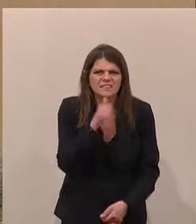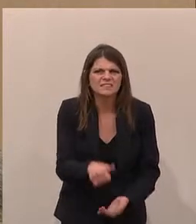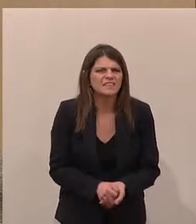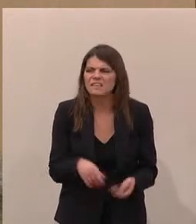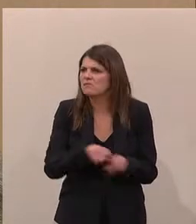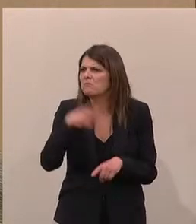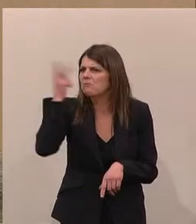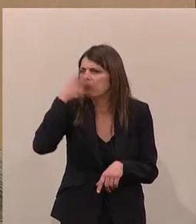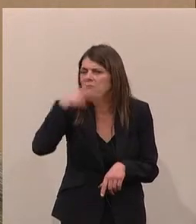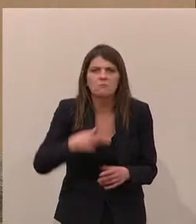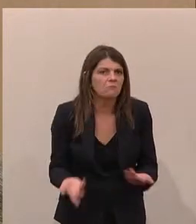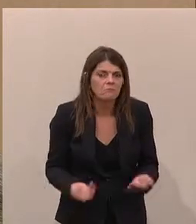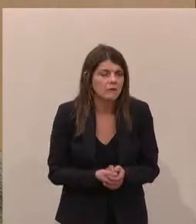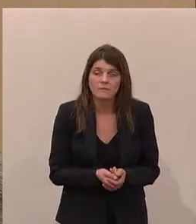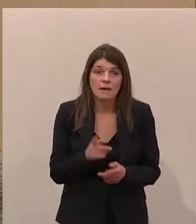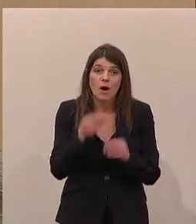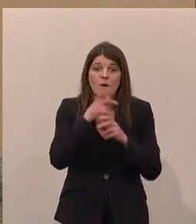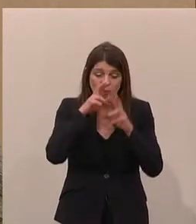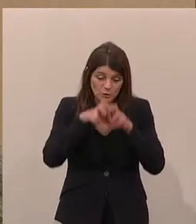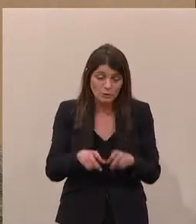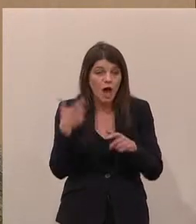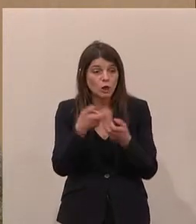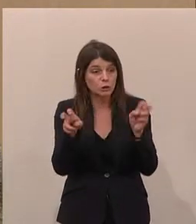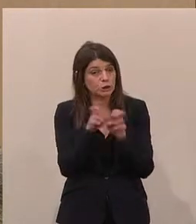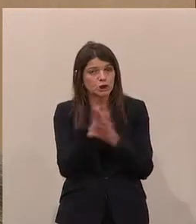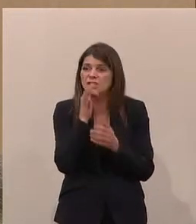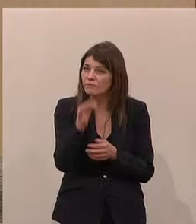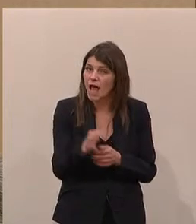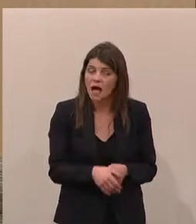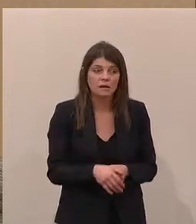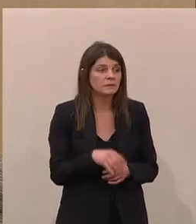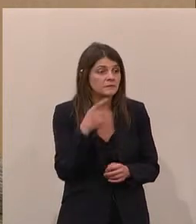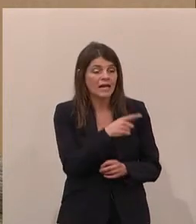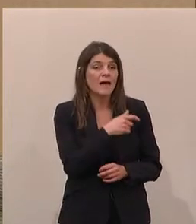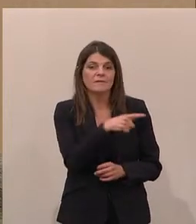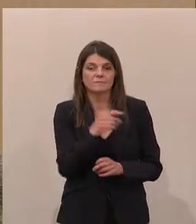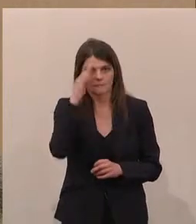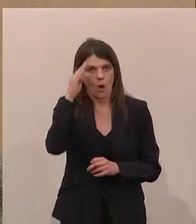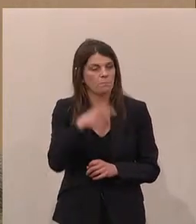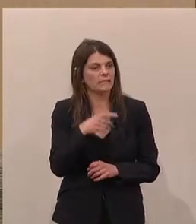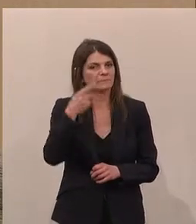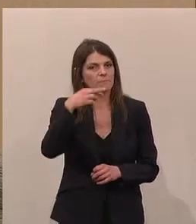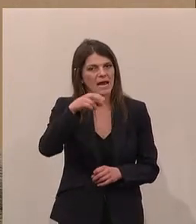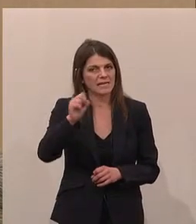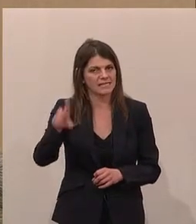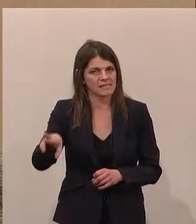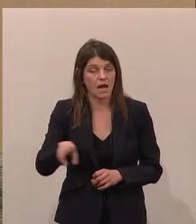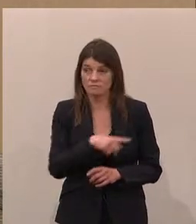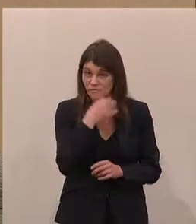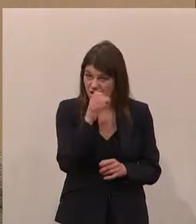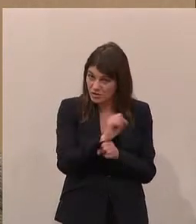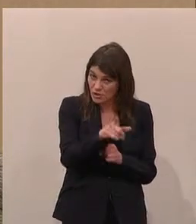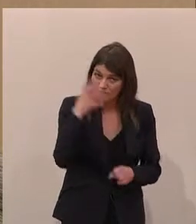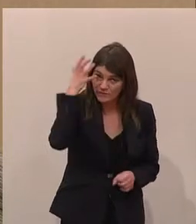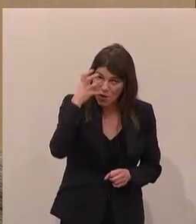Das ist keine Selbstverständlichkeit. Ich habe im Untersuchungsausschuss gefragt, Ihren Oberst Preißler, können Sie sich vorstellen, dass unter